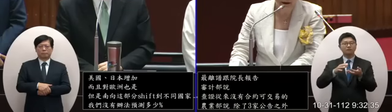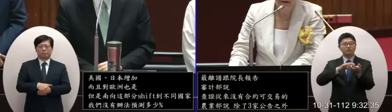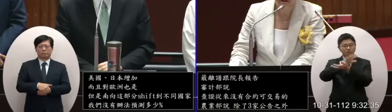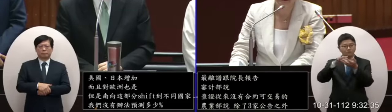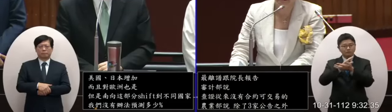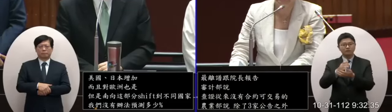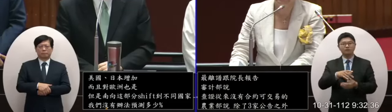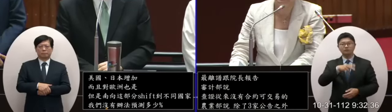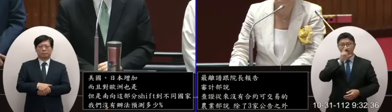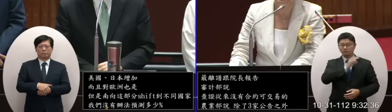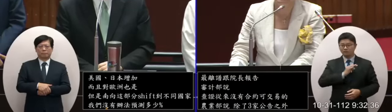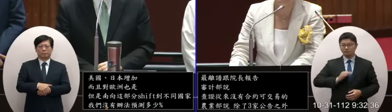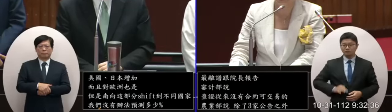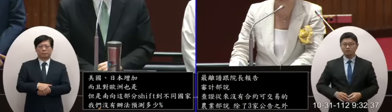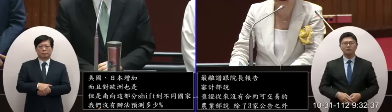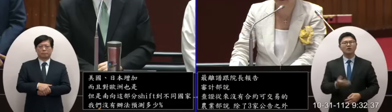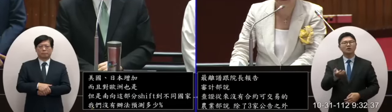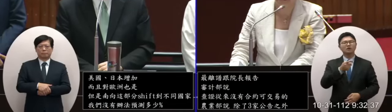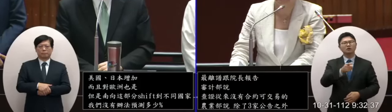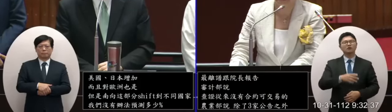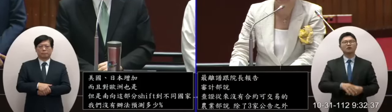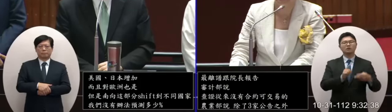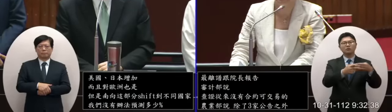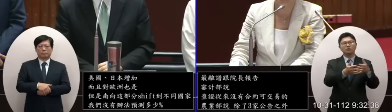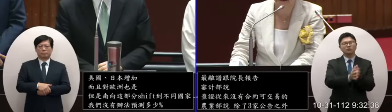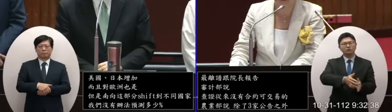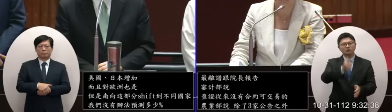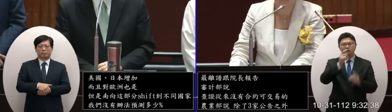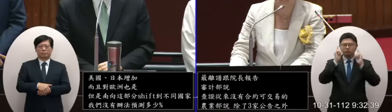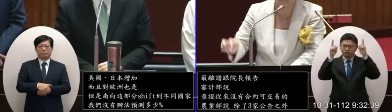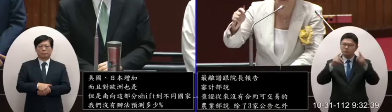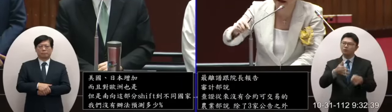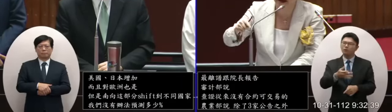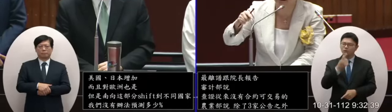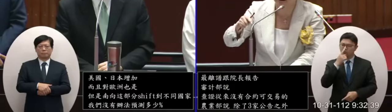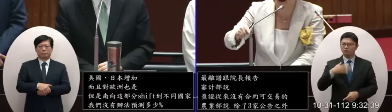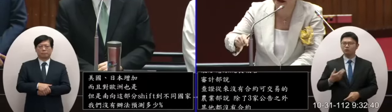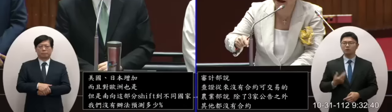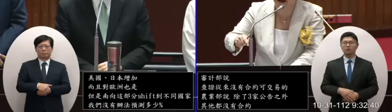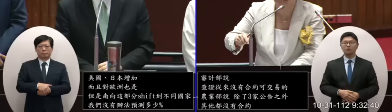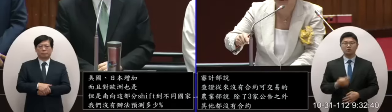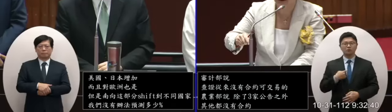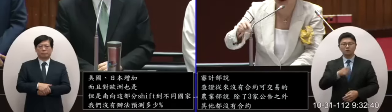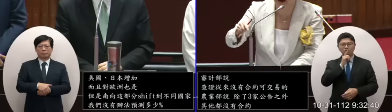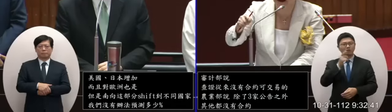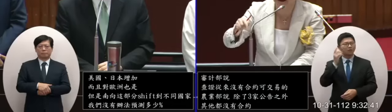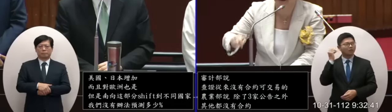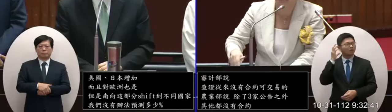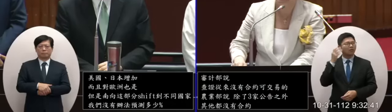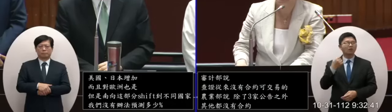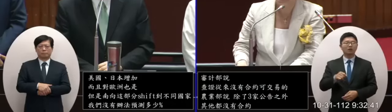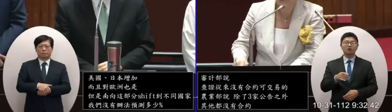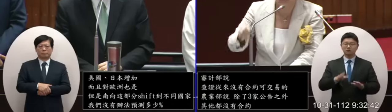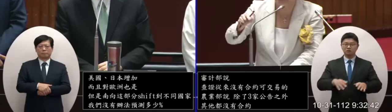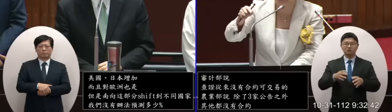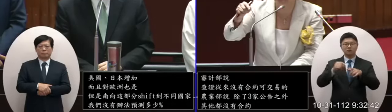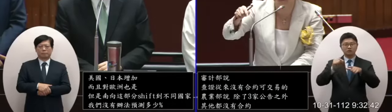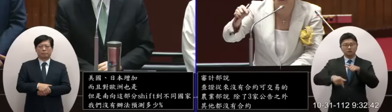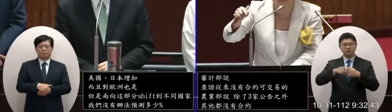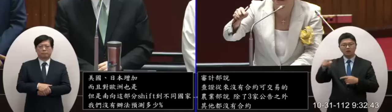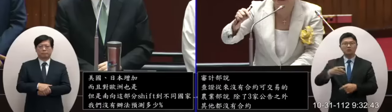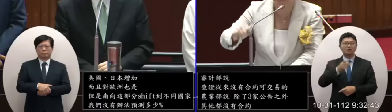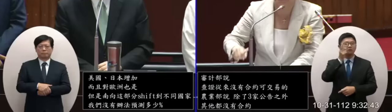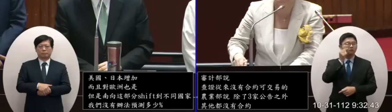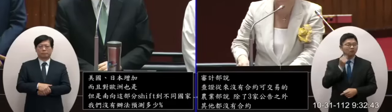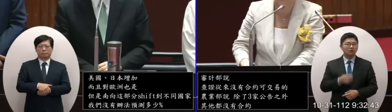部长王部长为什么要这么生气，我都还没有讲更难听的。更难听的时候，今天我们的企业多可怜呐、啊！ 除了要